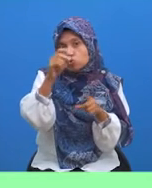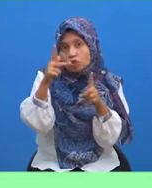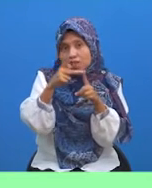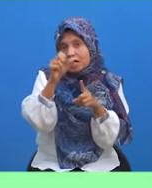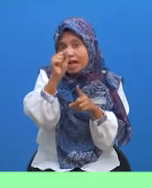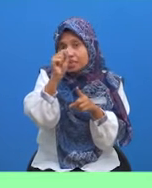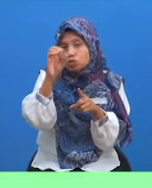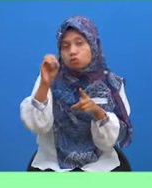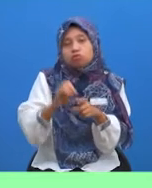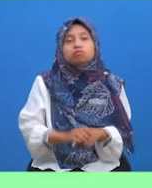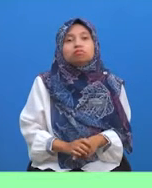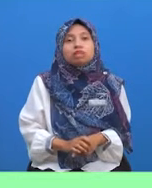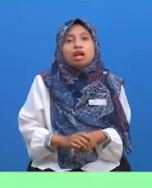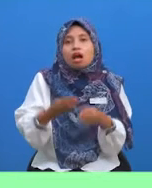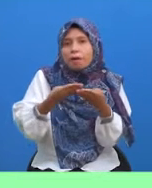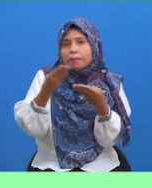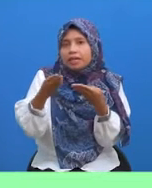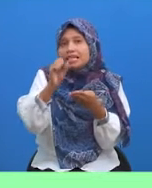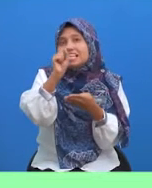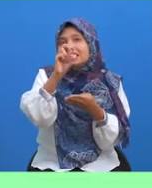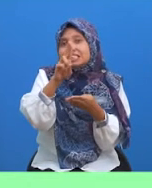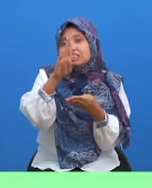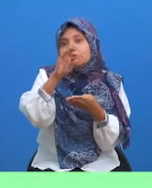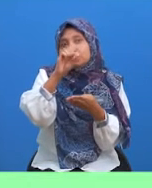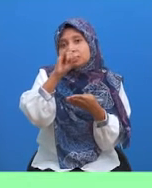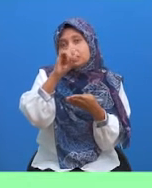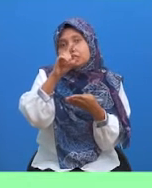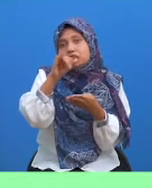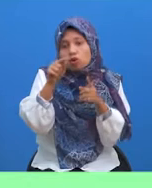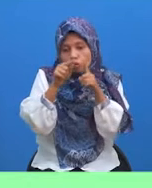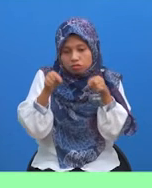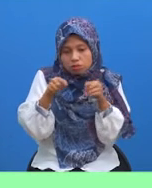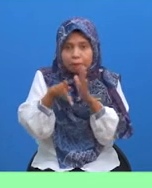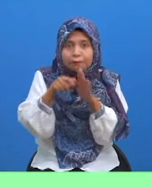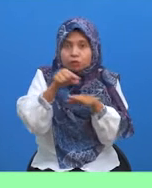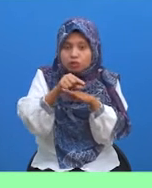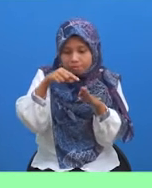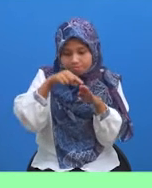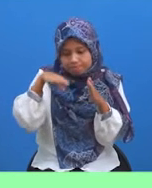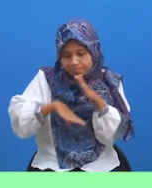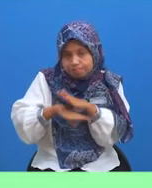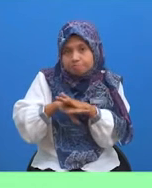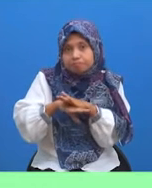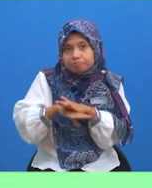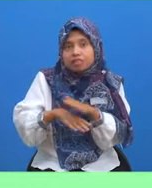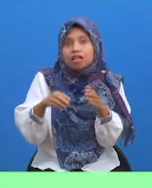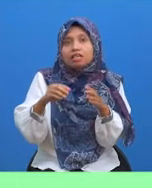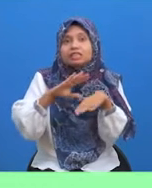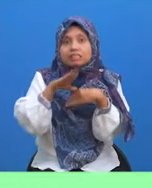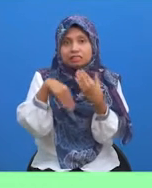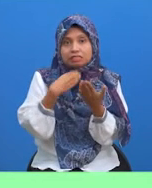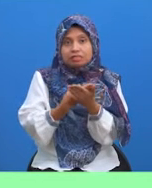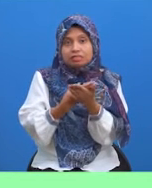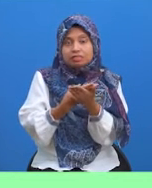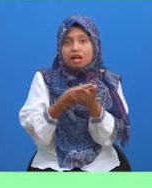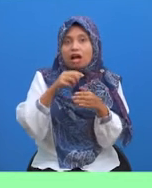bagi subsidi kotak pengguna di bawah kesimpulannya disini apabila saksi diberikan